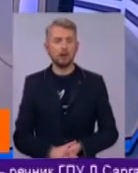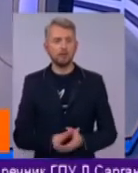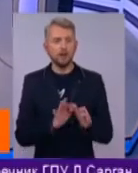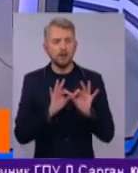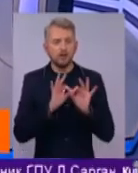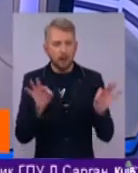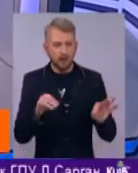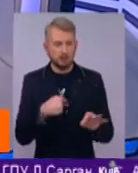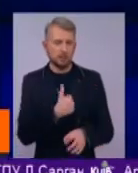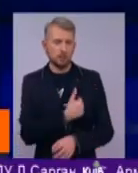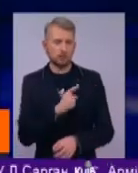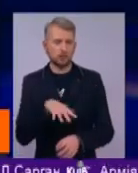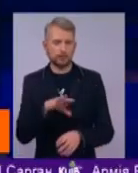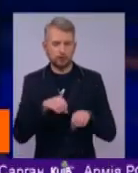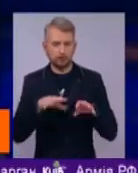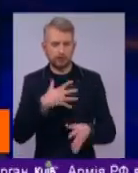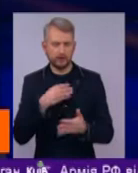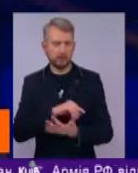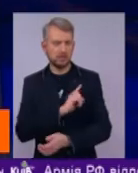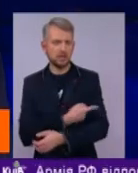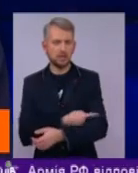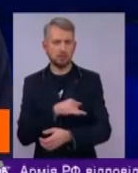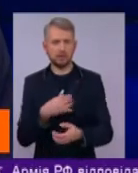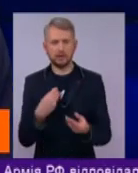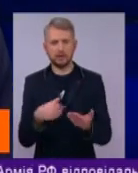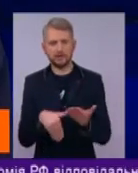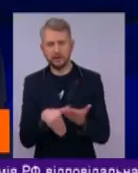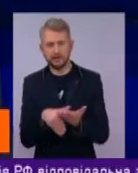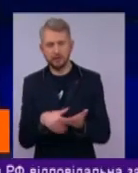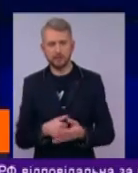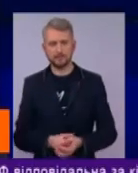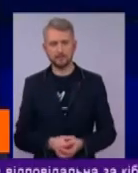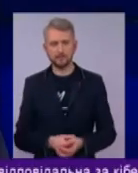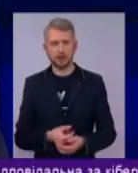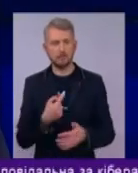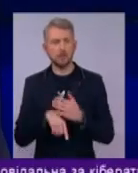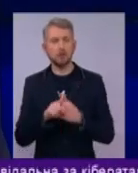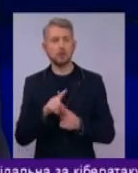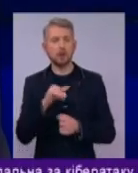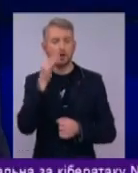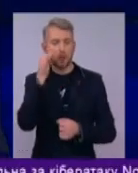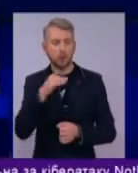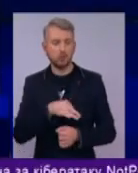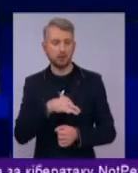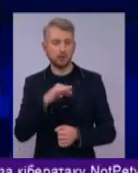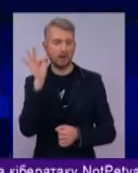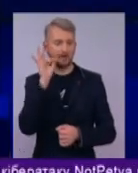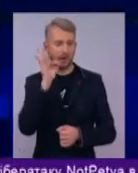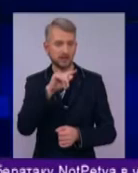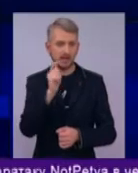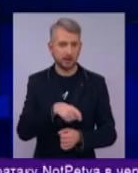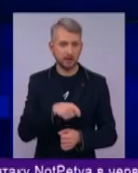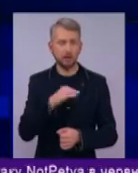би хотілося, щоб ми все рішили собственними силами і средствами. Угу. Тому що і на опыті афганської війни, і на опыті